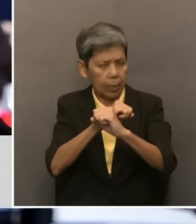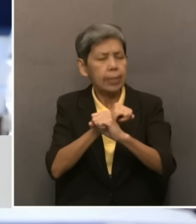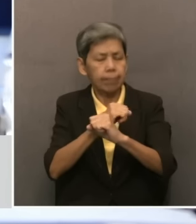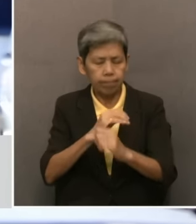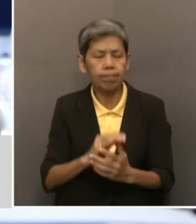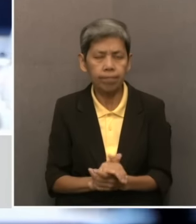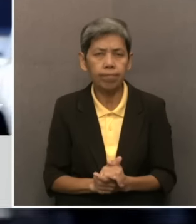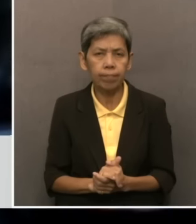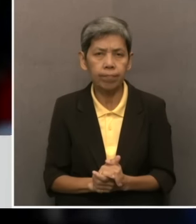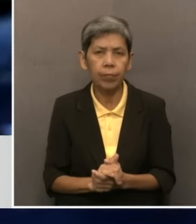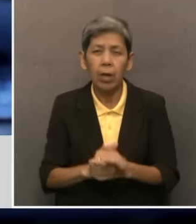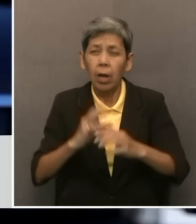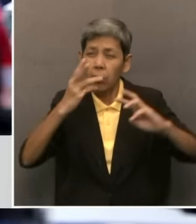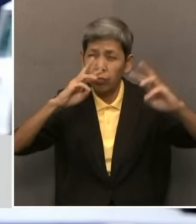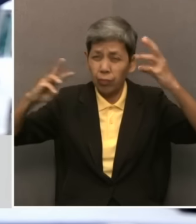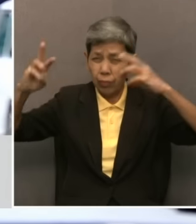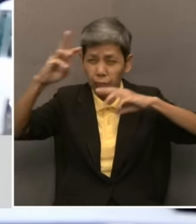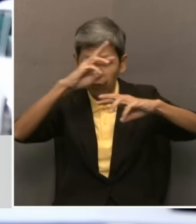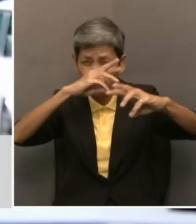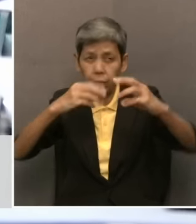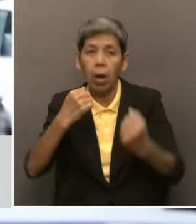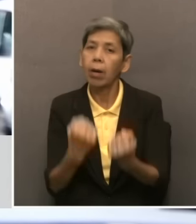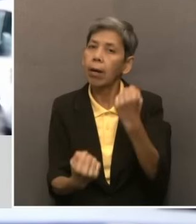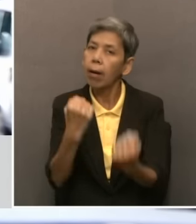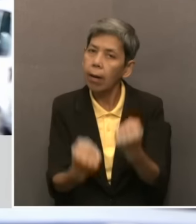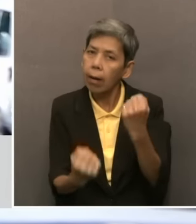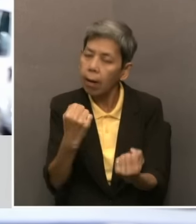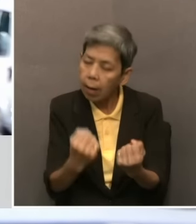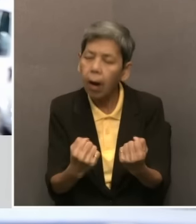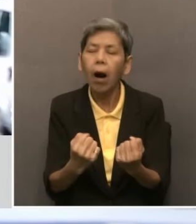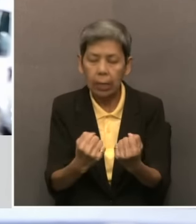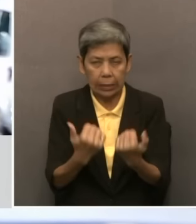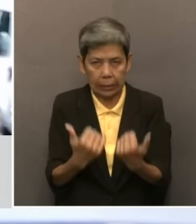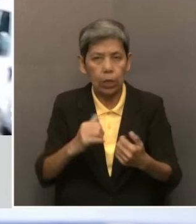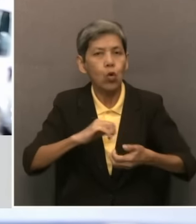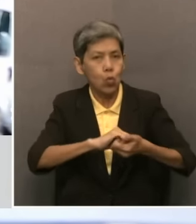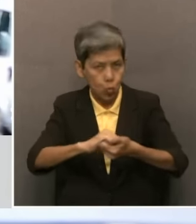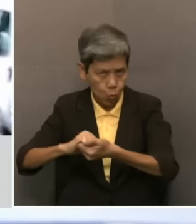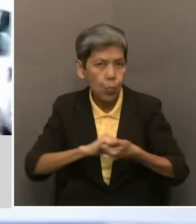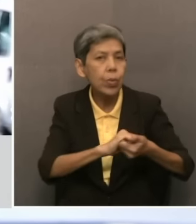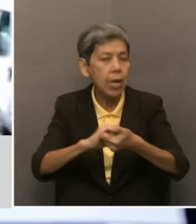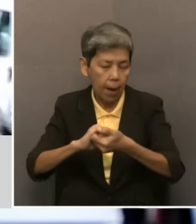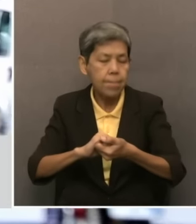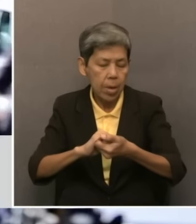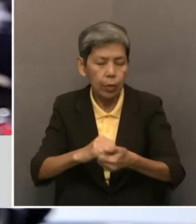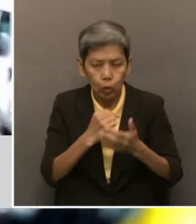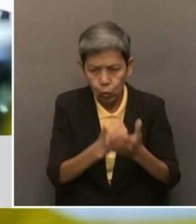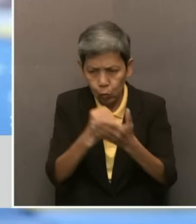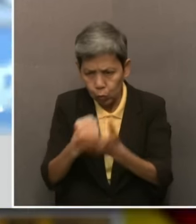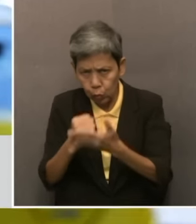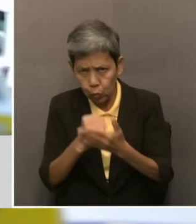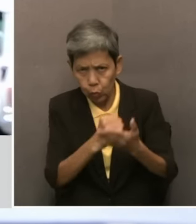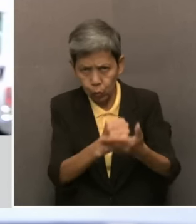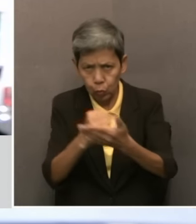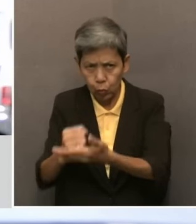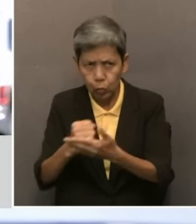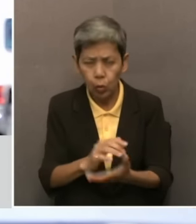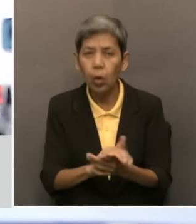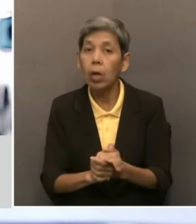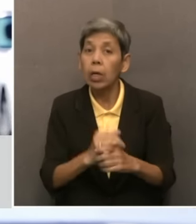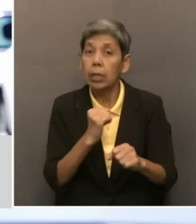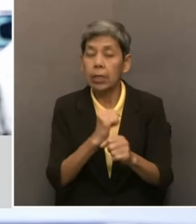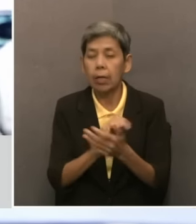ค่ะ ส่วนฝุ่นที่มาจากยวดยานพาหนะครับก็ได้ร่วมมือกับผู้ประกอบการแล้วนะครับช่วยกันลดค่าบริการเปลี่ยน